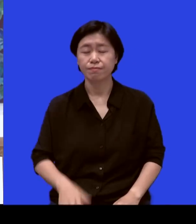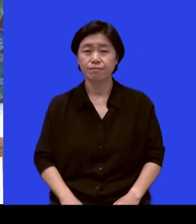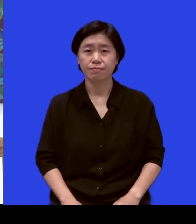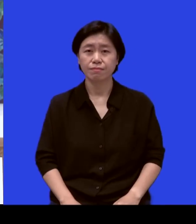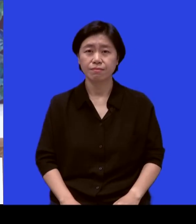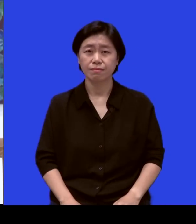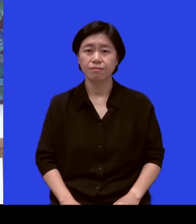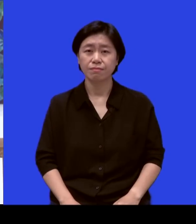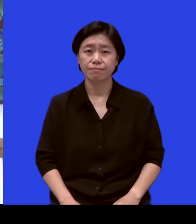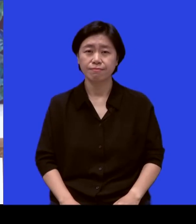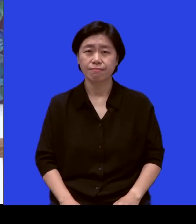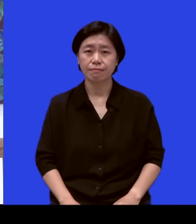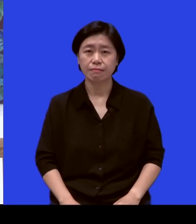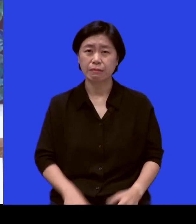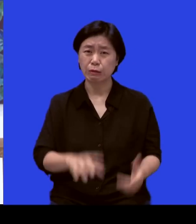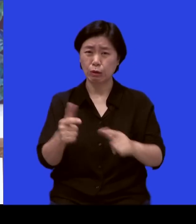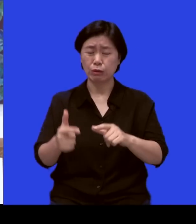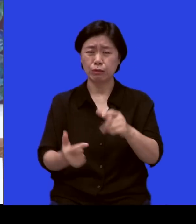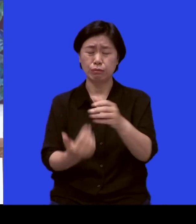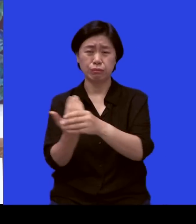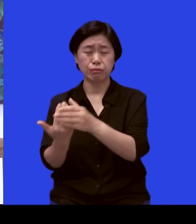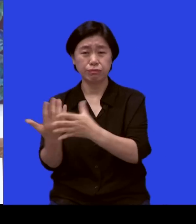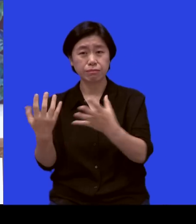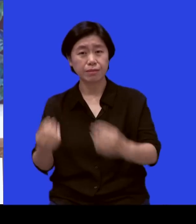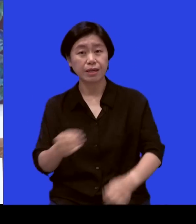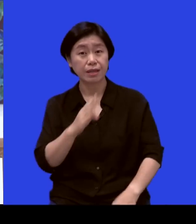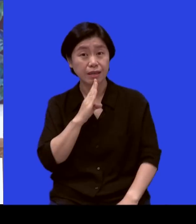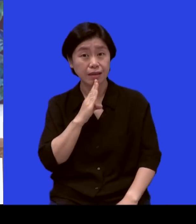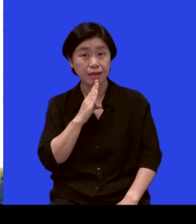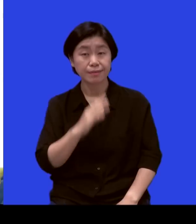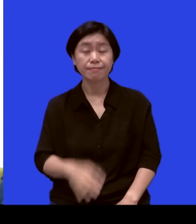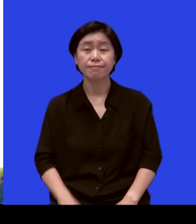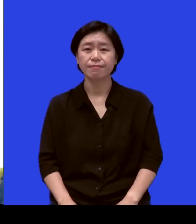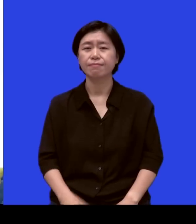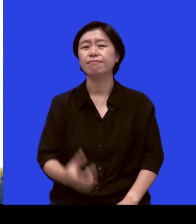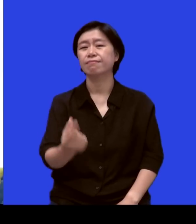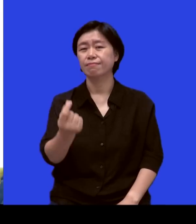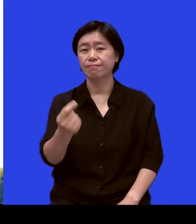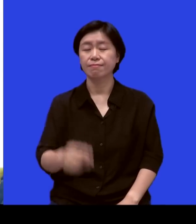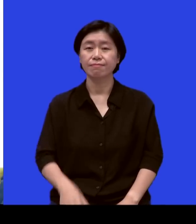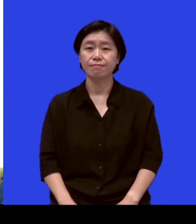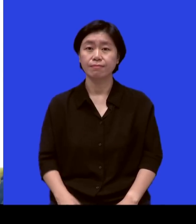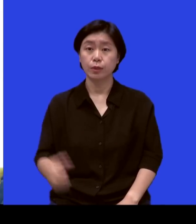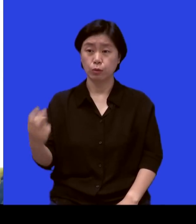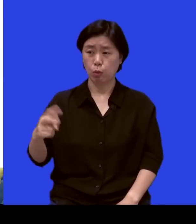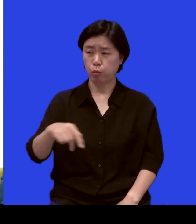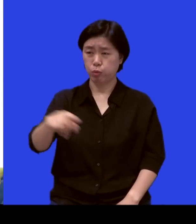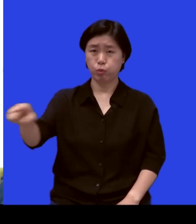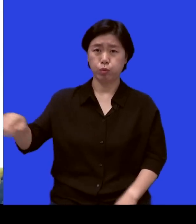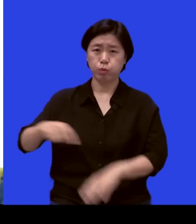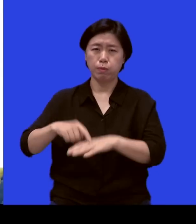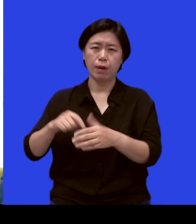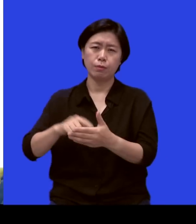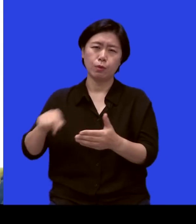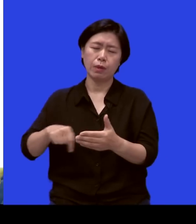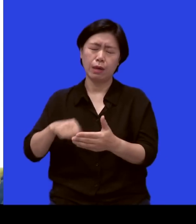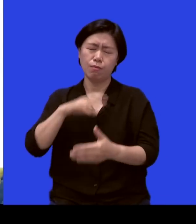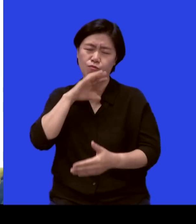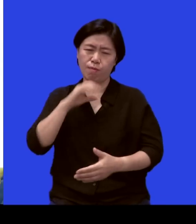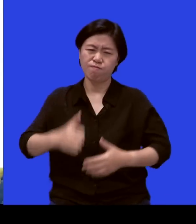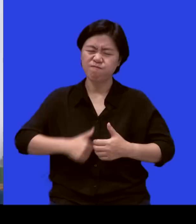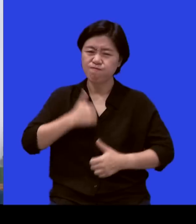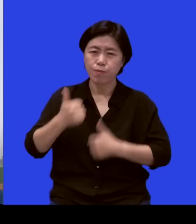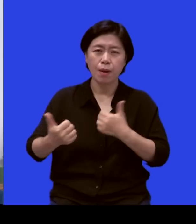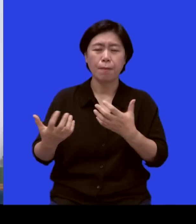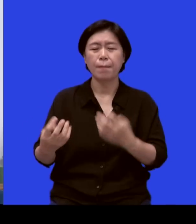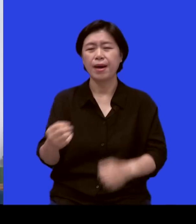자꾸 그렇게 했을 때 사고가 또 몰리잖아요, 또. 그러면 그리고 분노가 가득 차 있기도 하고 뭐